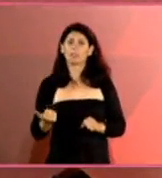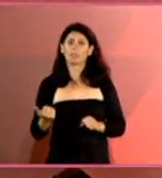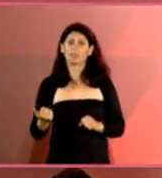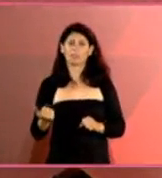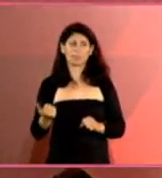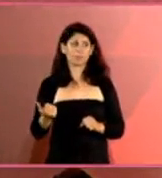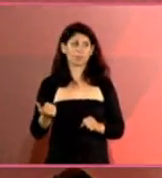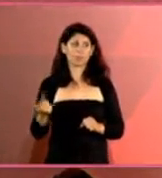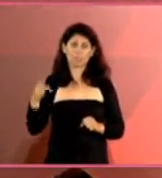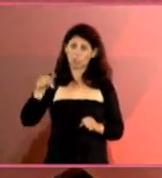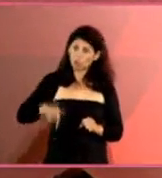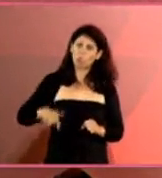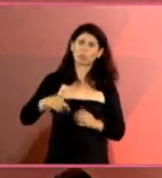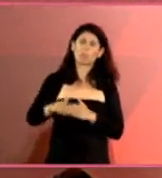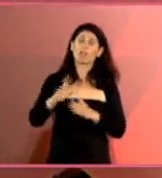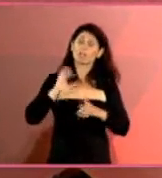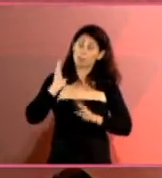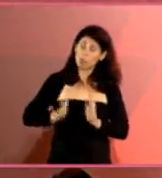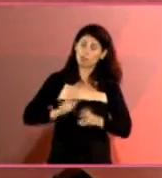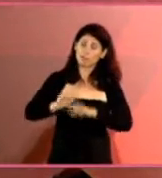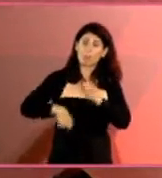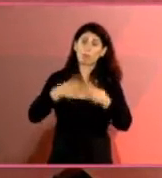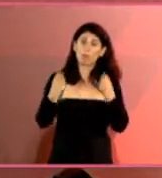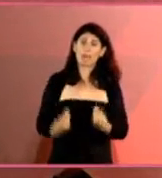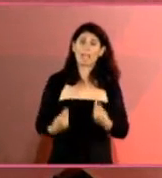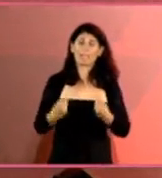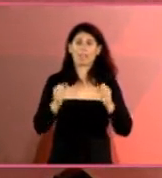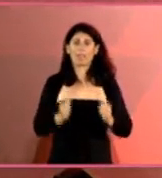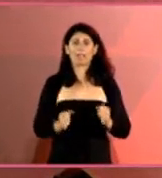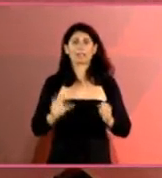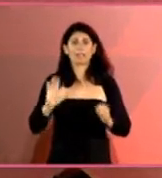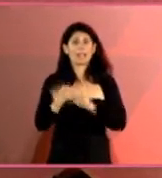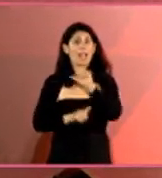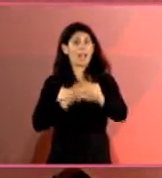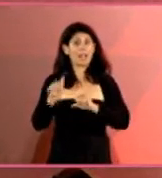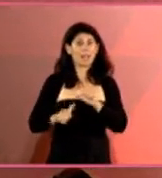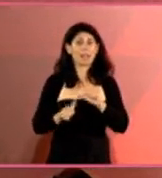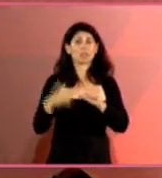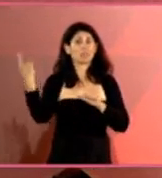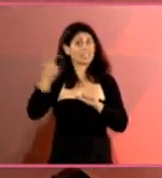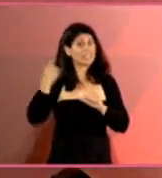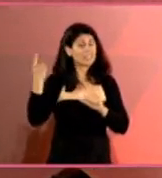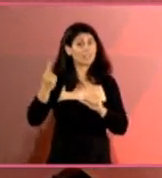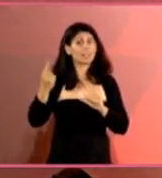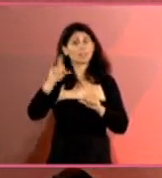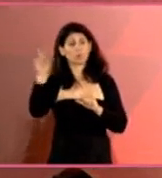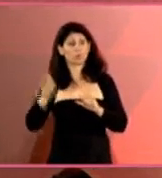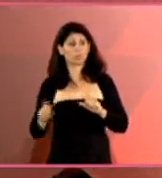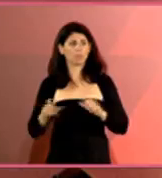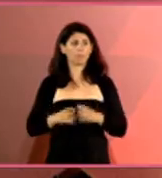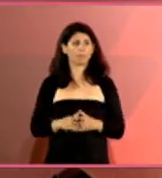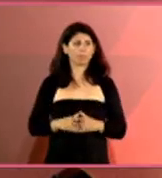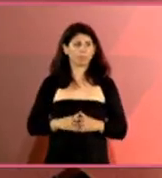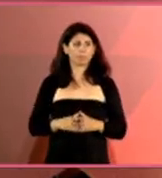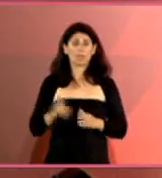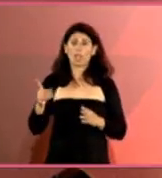μονόδρομος. Για να μπορείς να παλέψεις από καλύτερες θέσεις, ώστε να αλλάξουν οι συνθήκες στις οποίες ζεις.